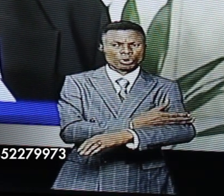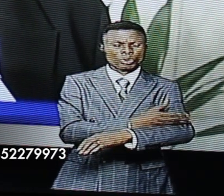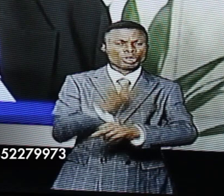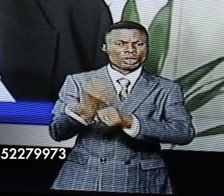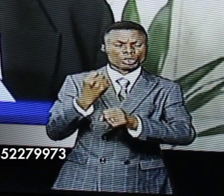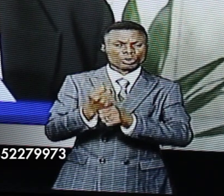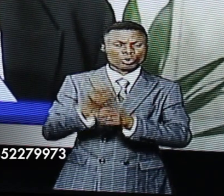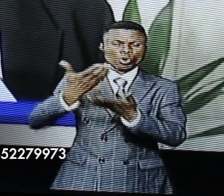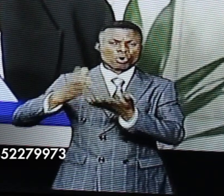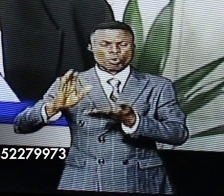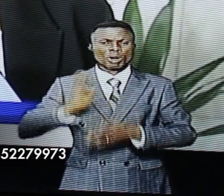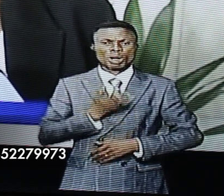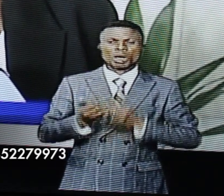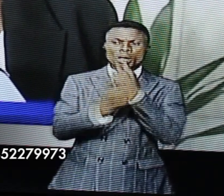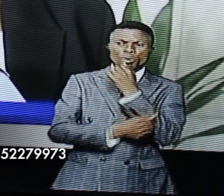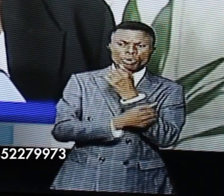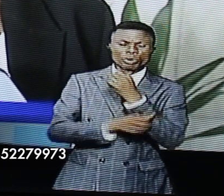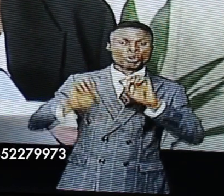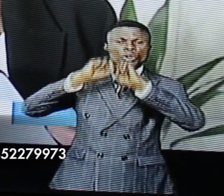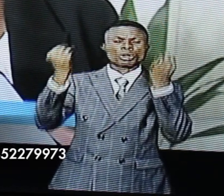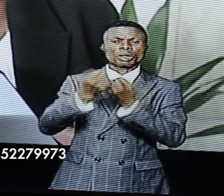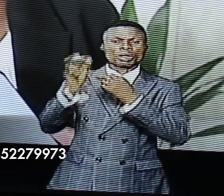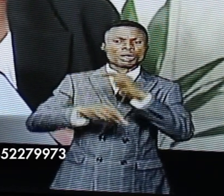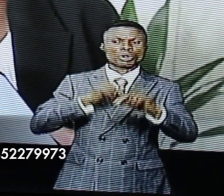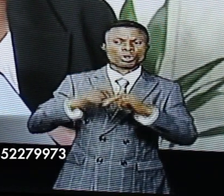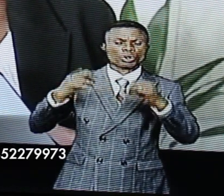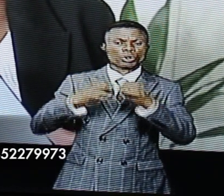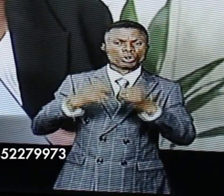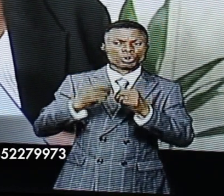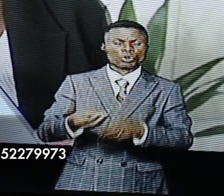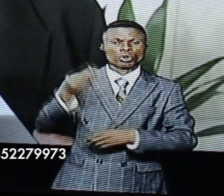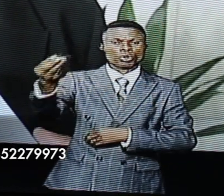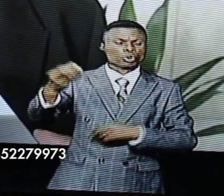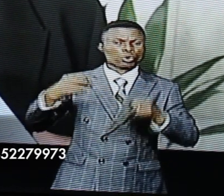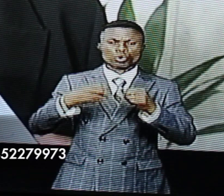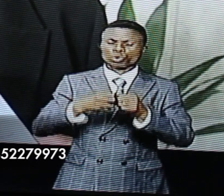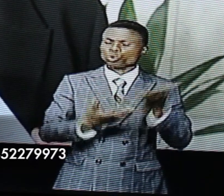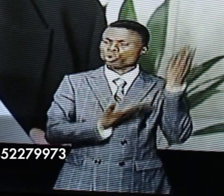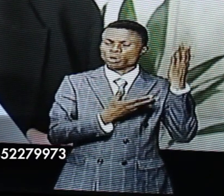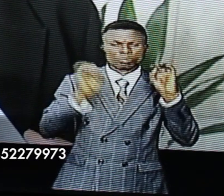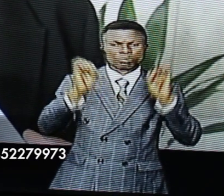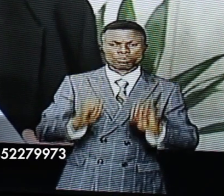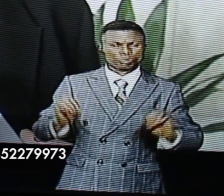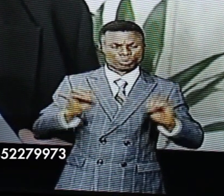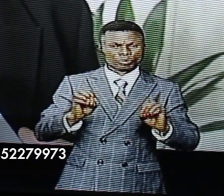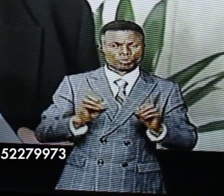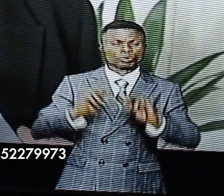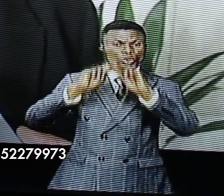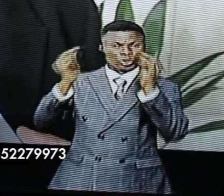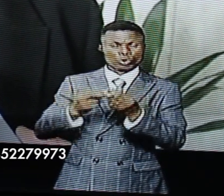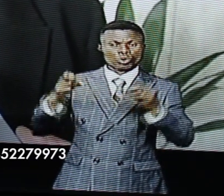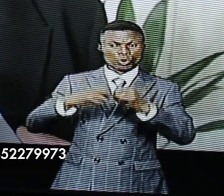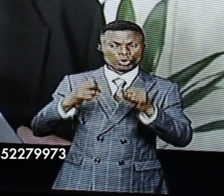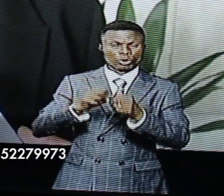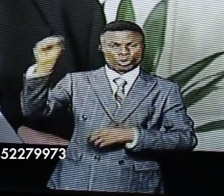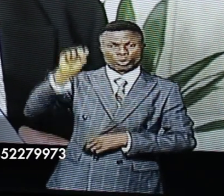la République où, malheureusement, la société nationale n'a jamais déployé un véritable réseau électrique. Et donc, le réseau électrique de la